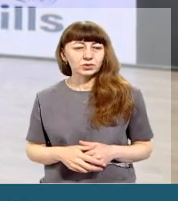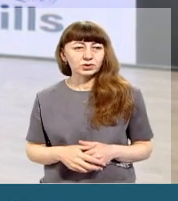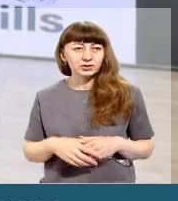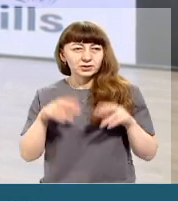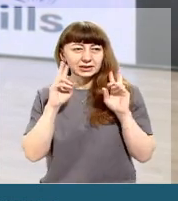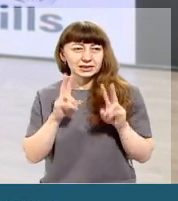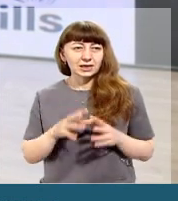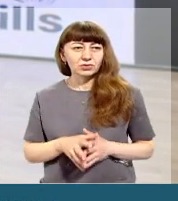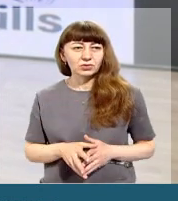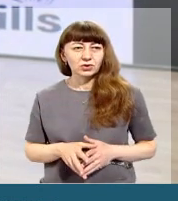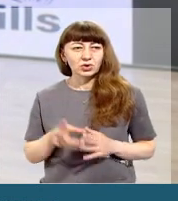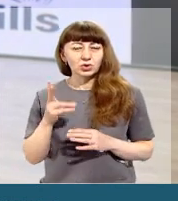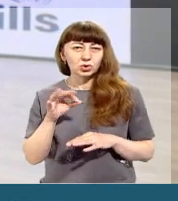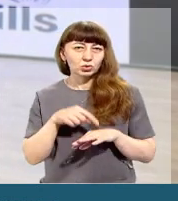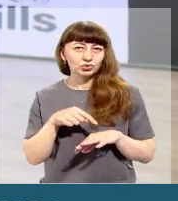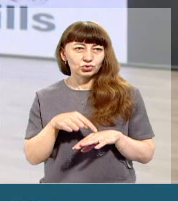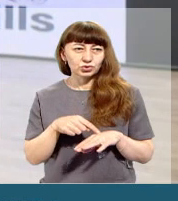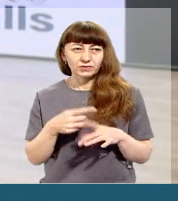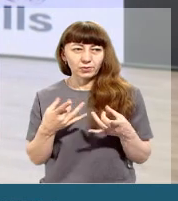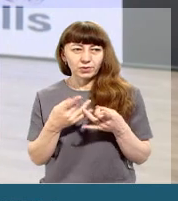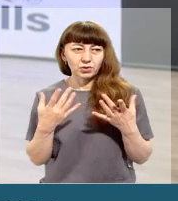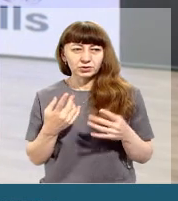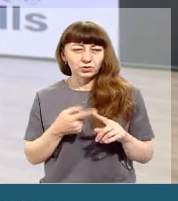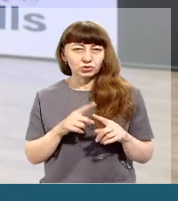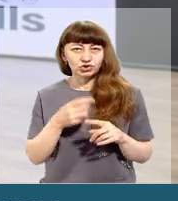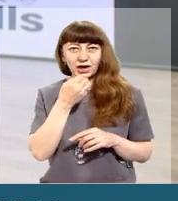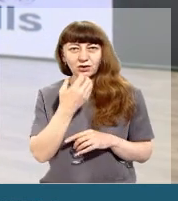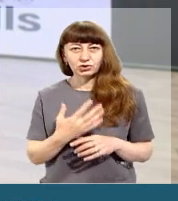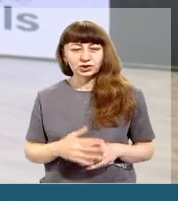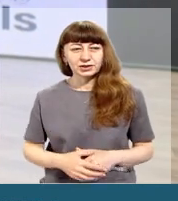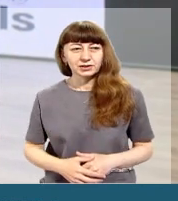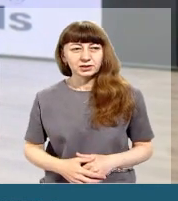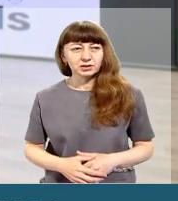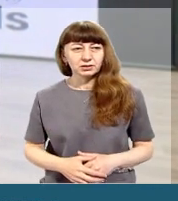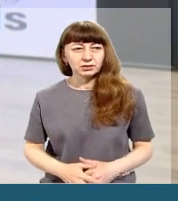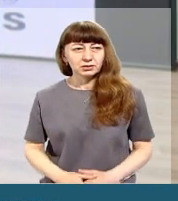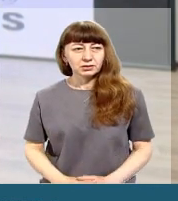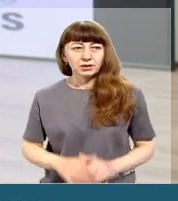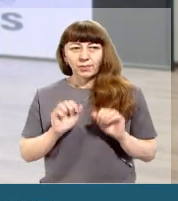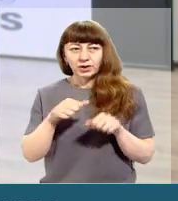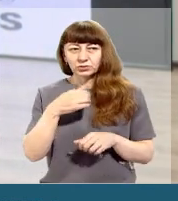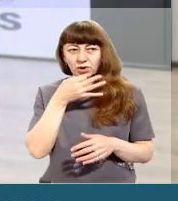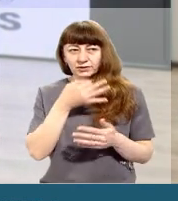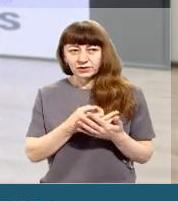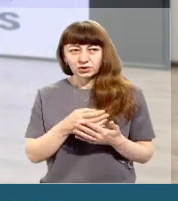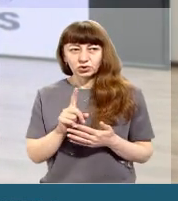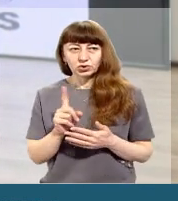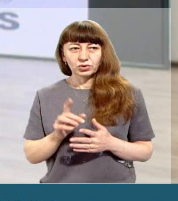даже не знаю, но ощущения просто хорошие, и могу сказать то, что